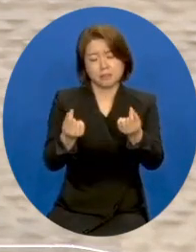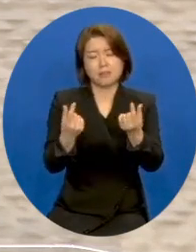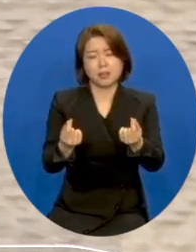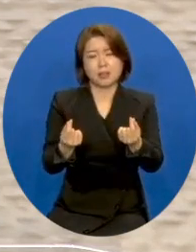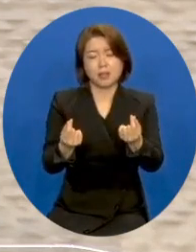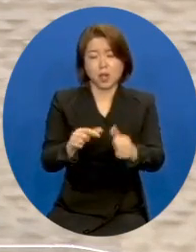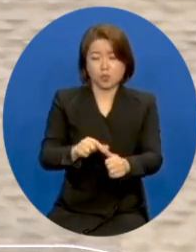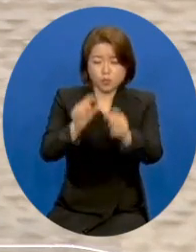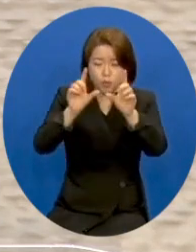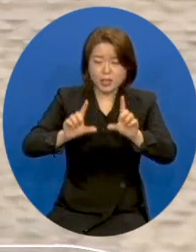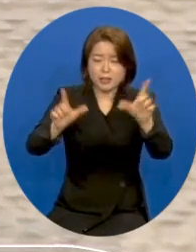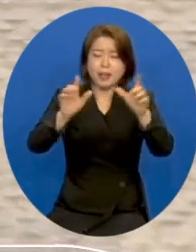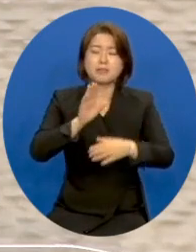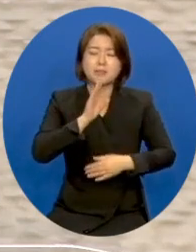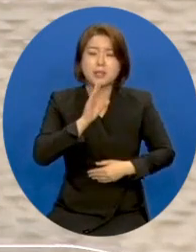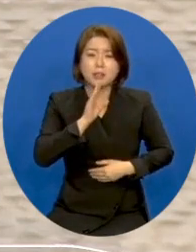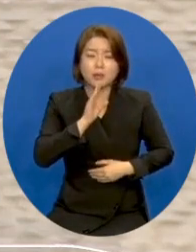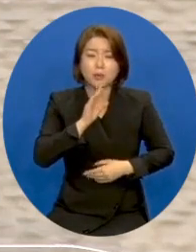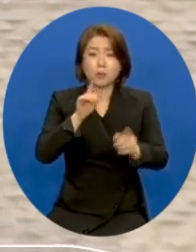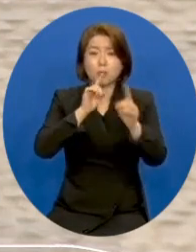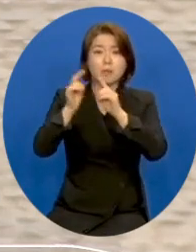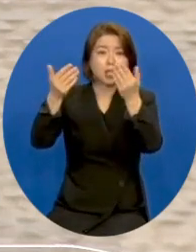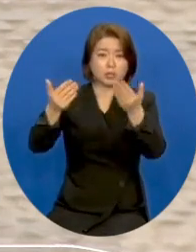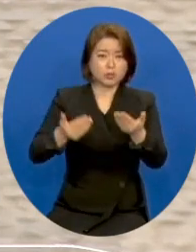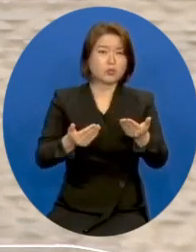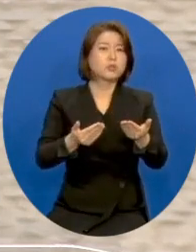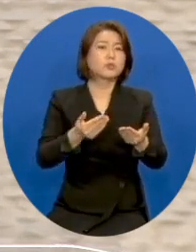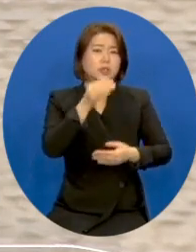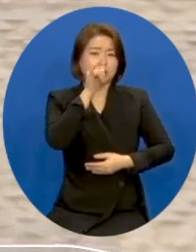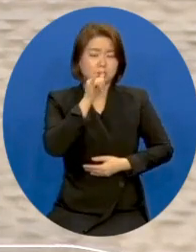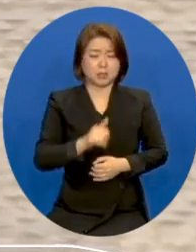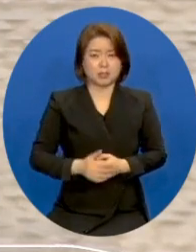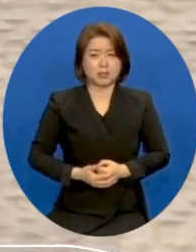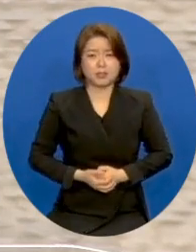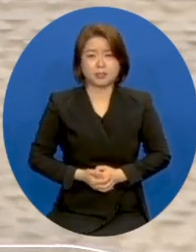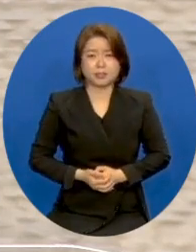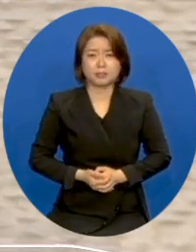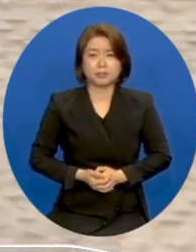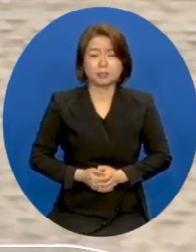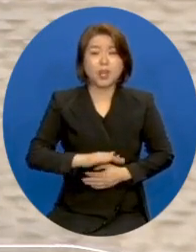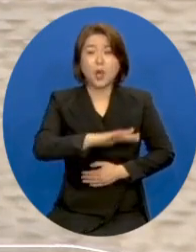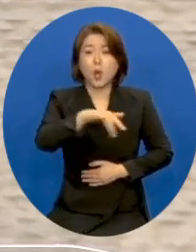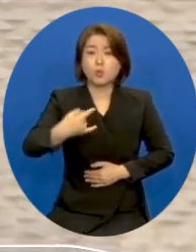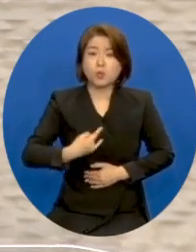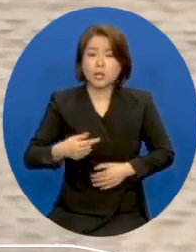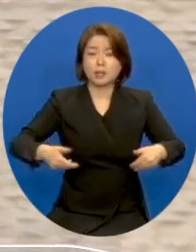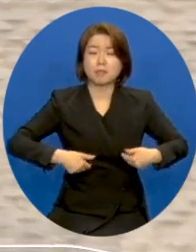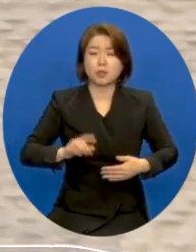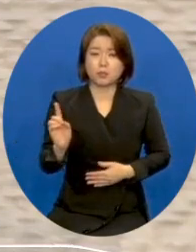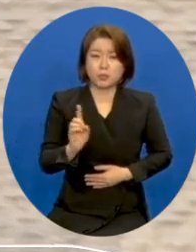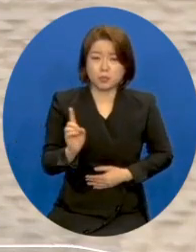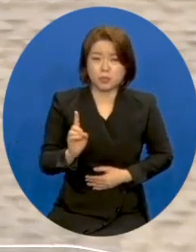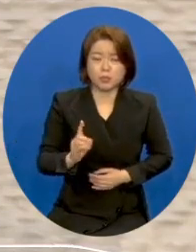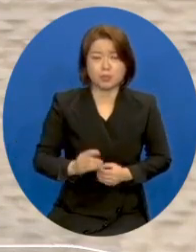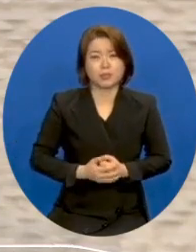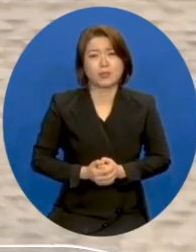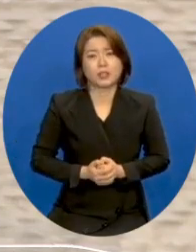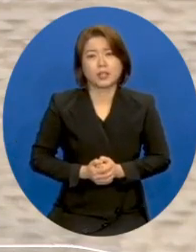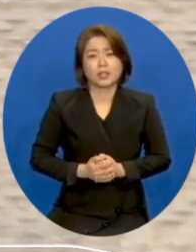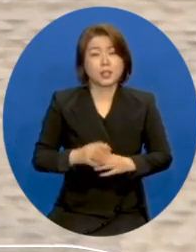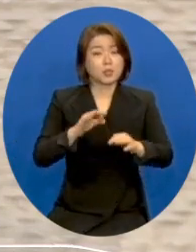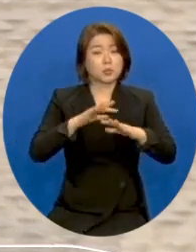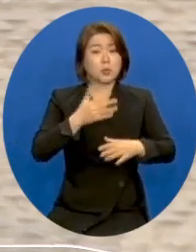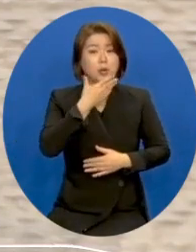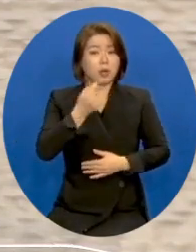구원의 날이다 라고 말씀하고 있습니다. 우리에게 필요한 것은